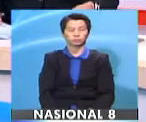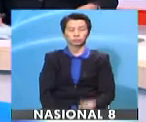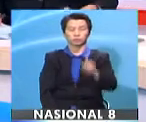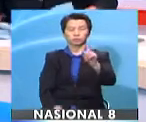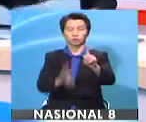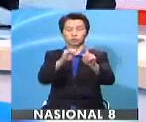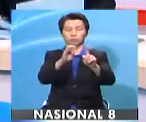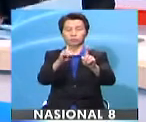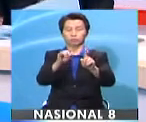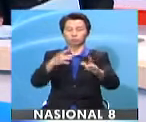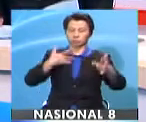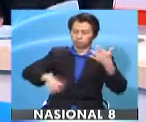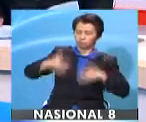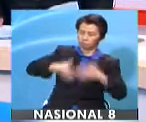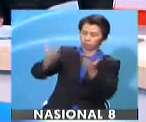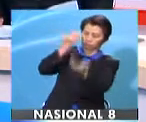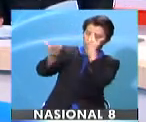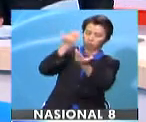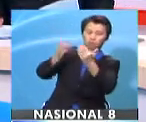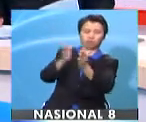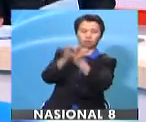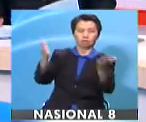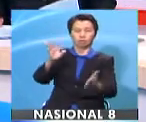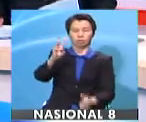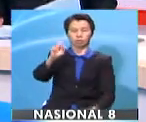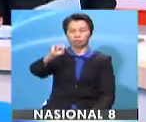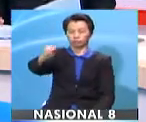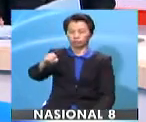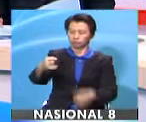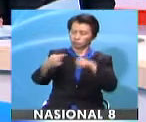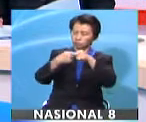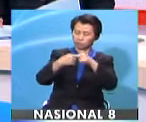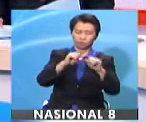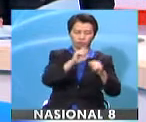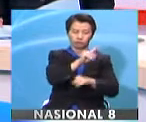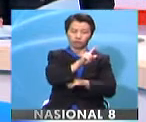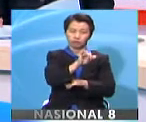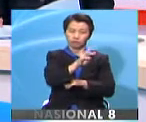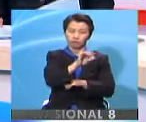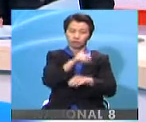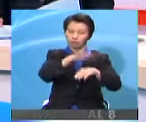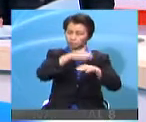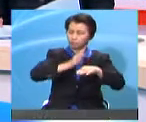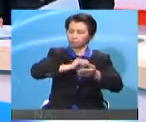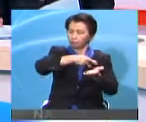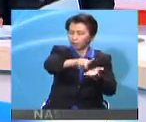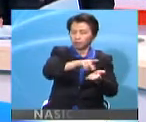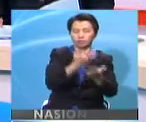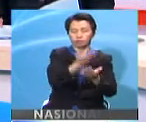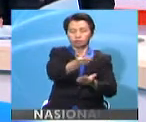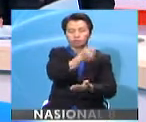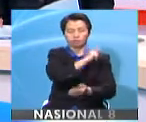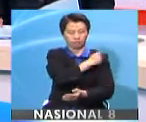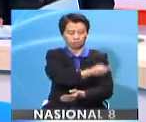1mdb menepis kritikan artikel Wall Street journal yang mendakwa Syarikat pelaburan strategik itu terlebih bayar dalam pembelian aset